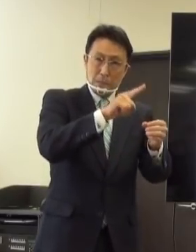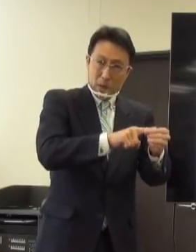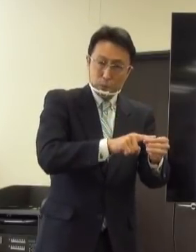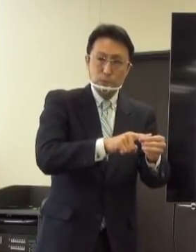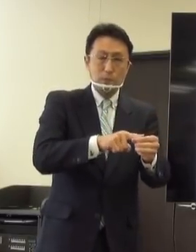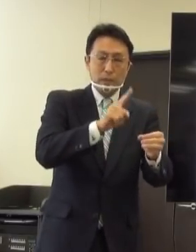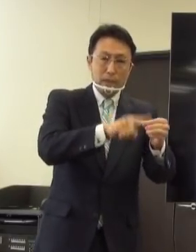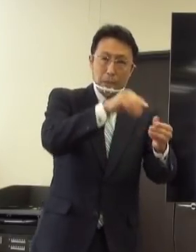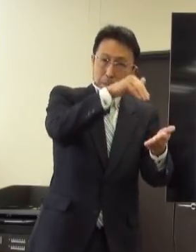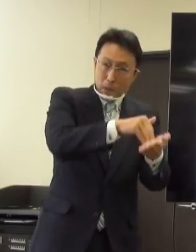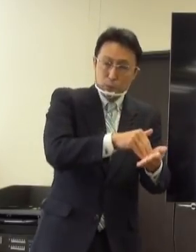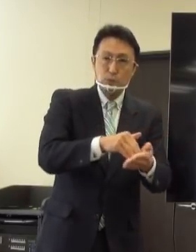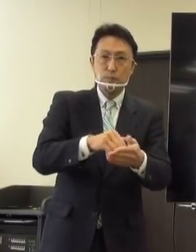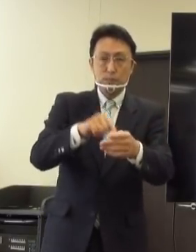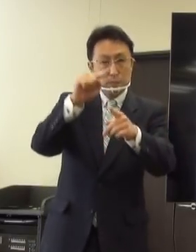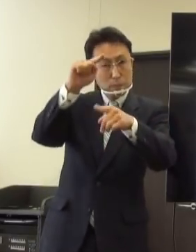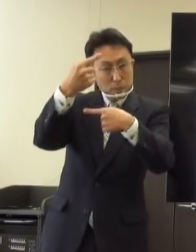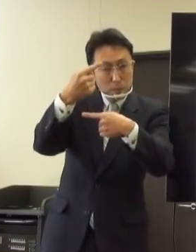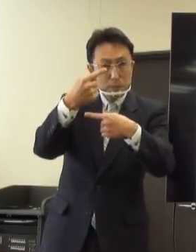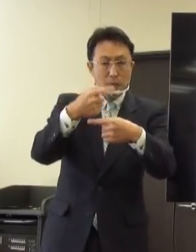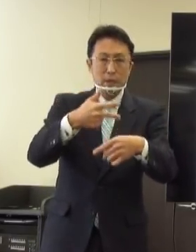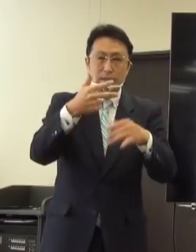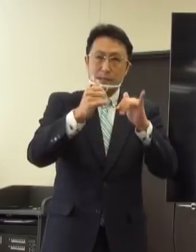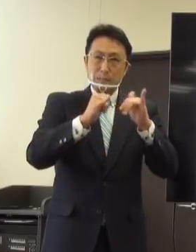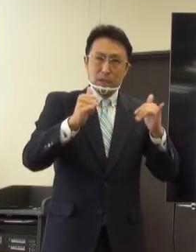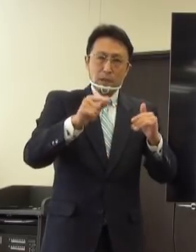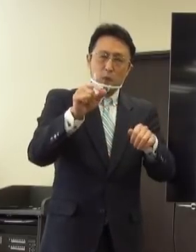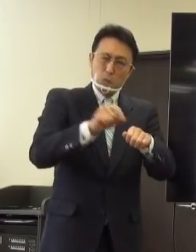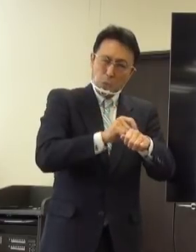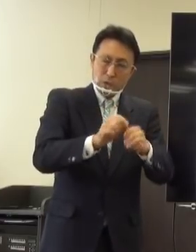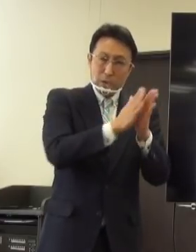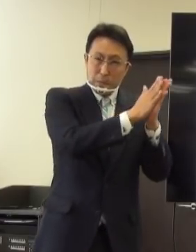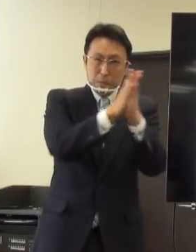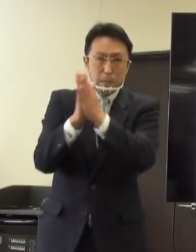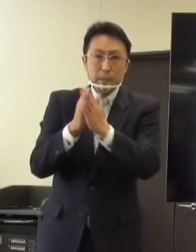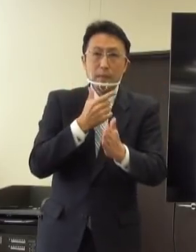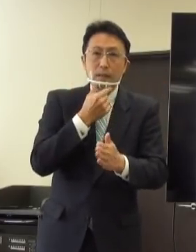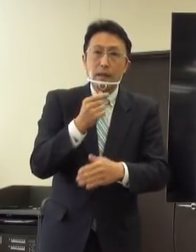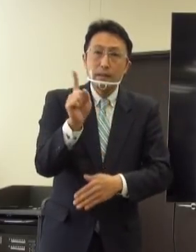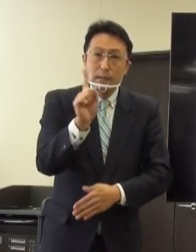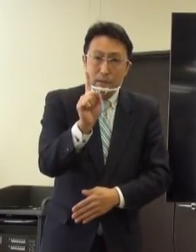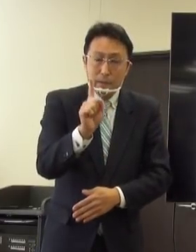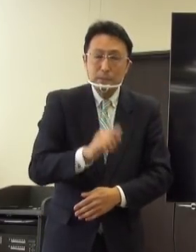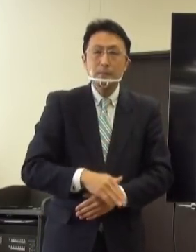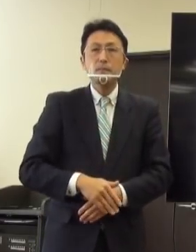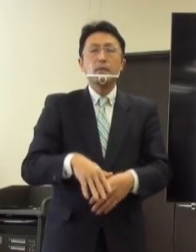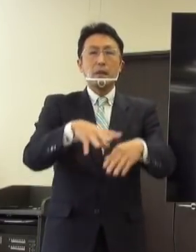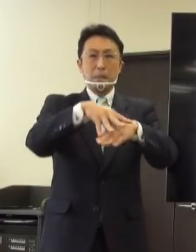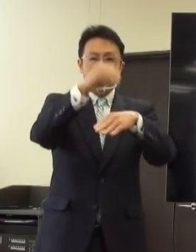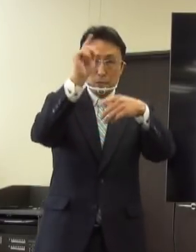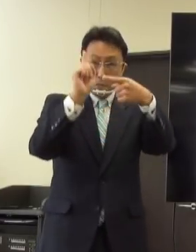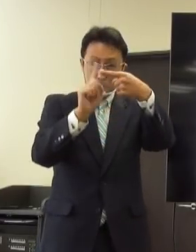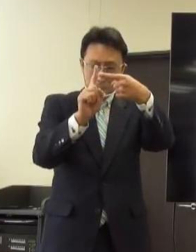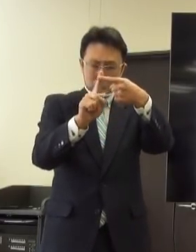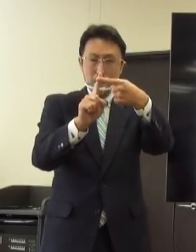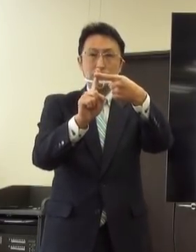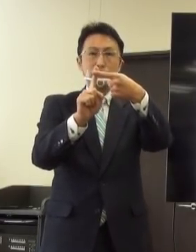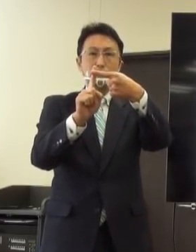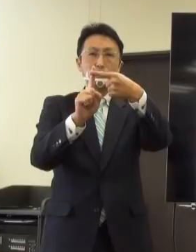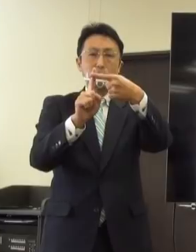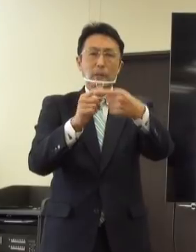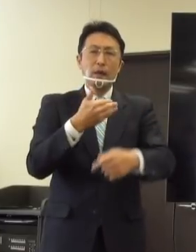皆様へ特にお願いしたいことと申し上げればとすればですね、まず一つ目にはできる限